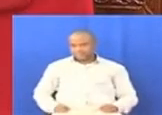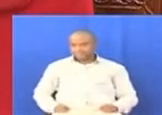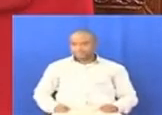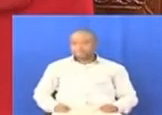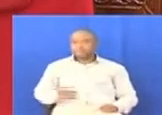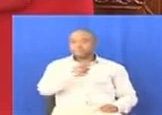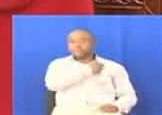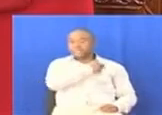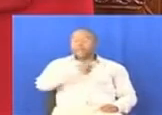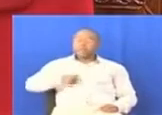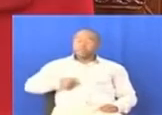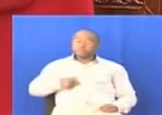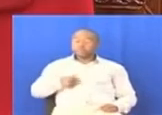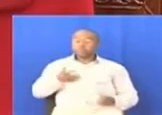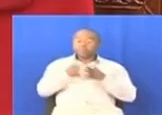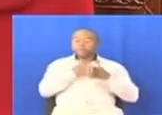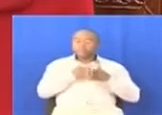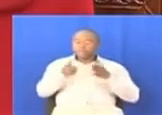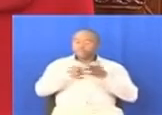Rais Nixon wa Marekani